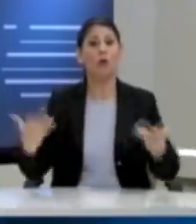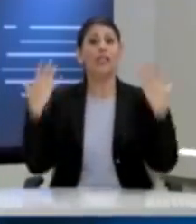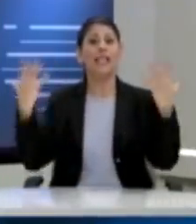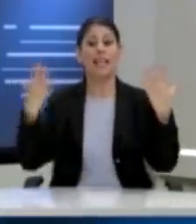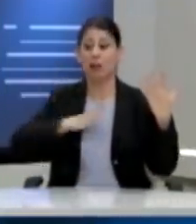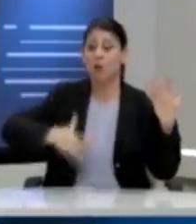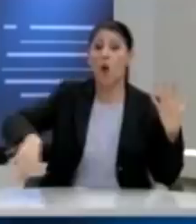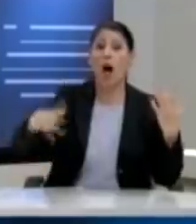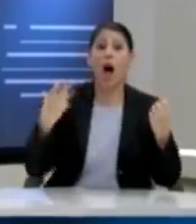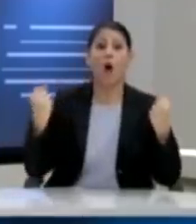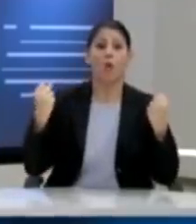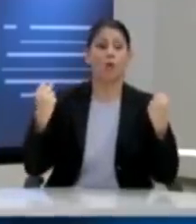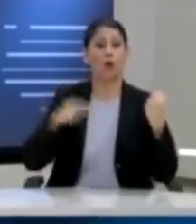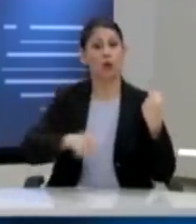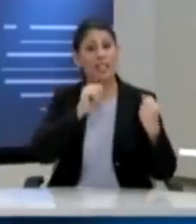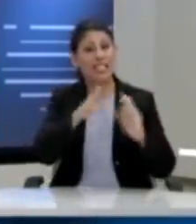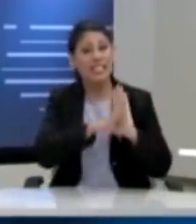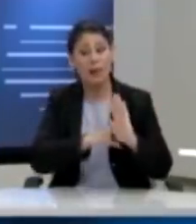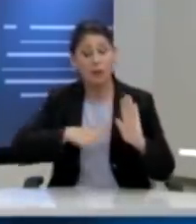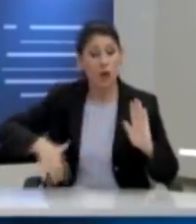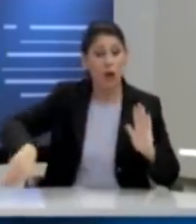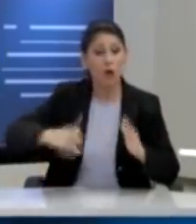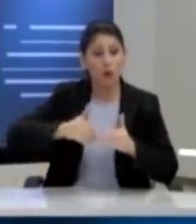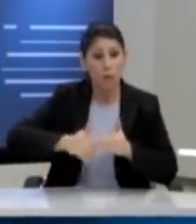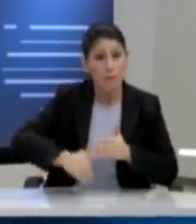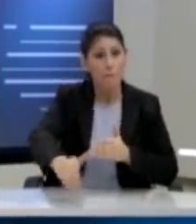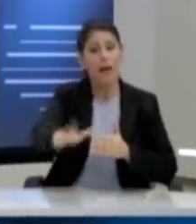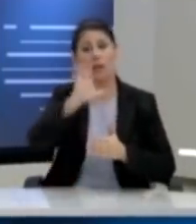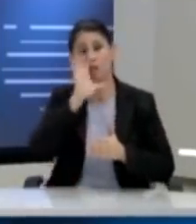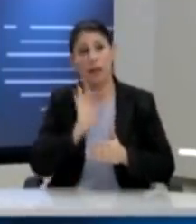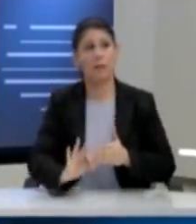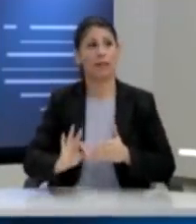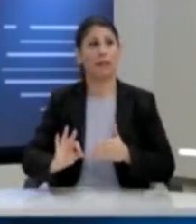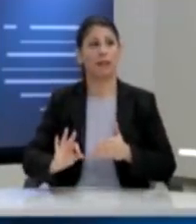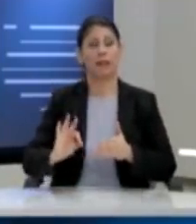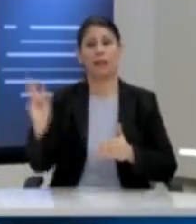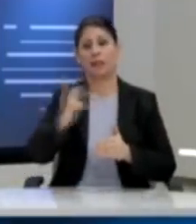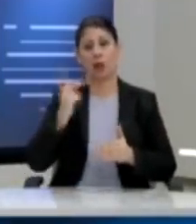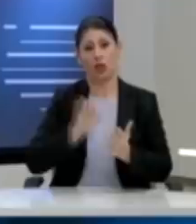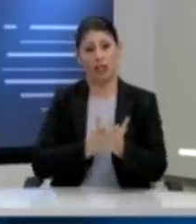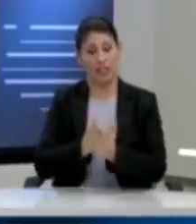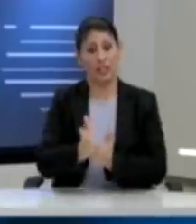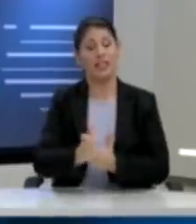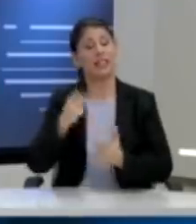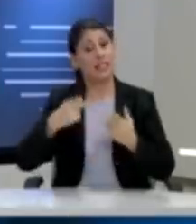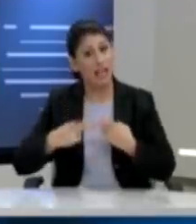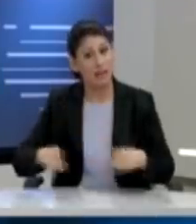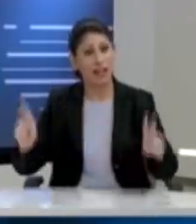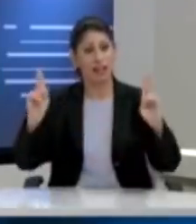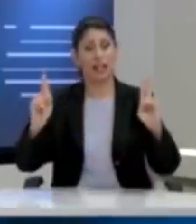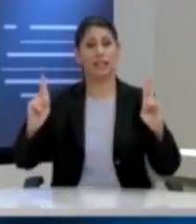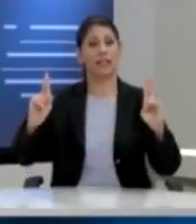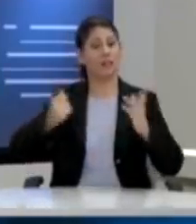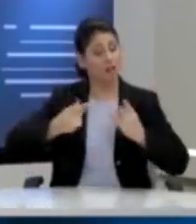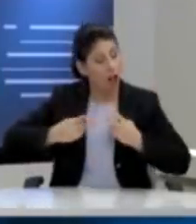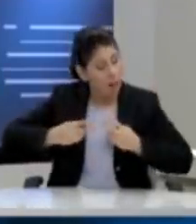του. Τότε θα υπάρχει το σύνταγμα του λαού, του μέλλοντος, της πραγματικής κοινωνικής δικαιοσύνης, της ελευθερίας,